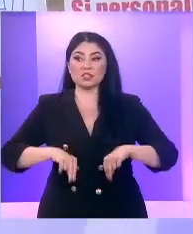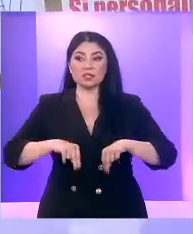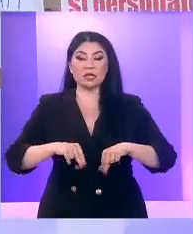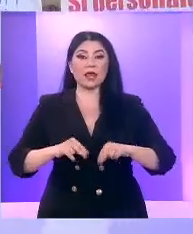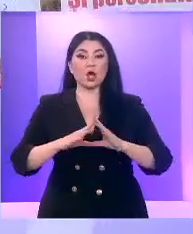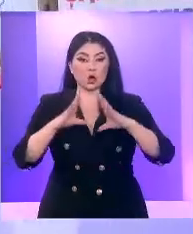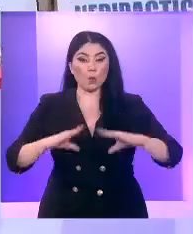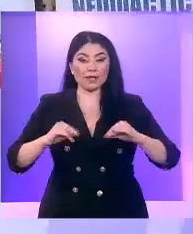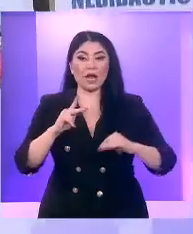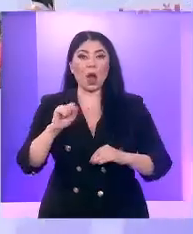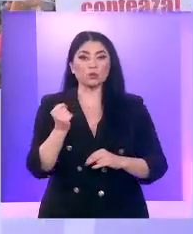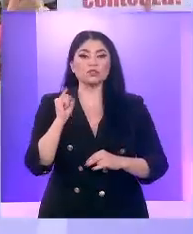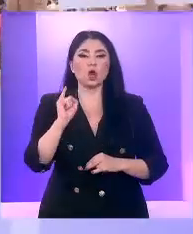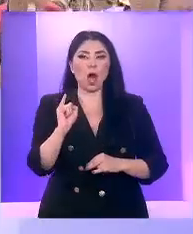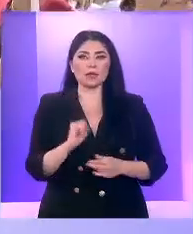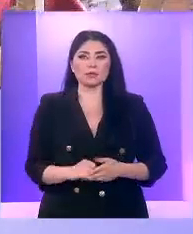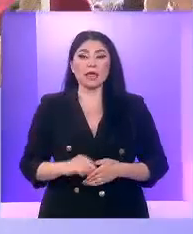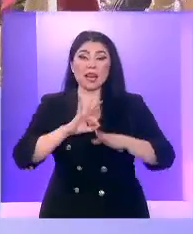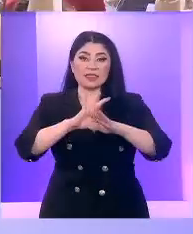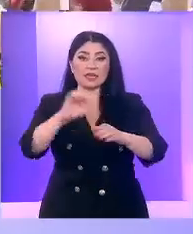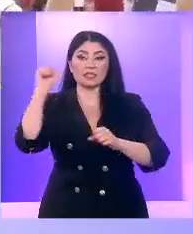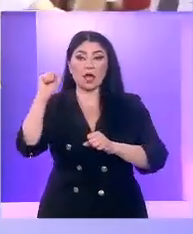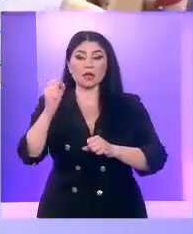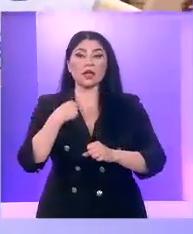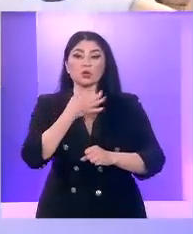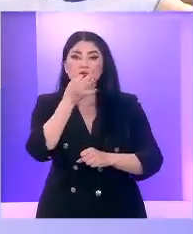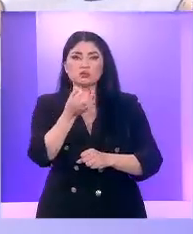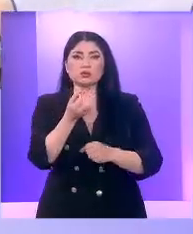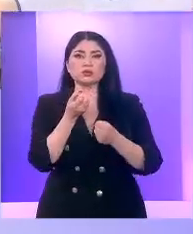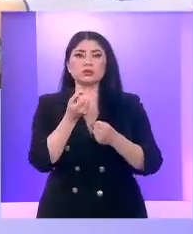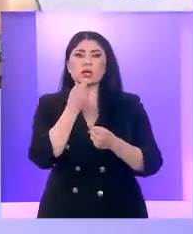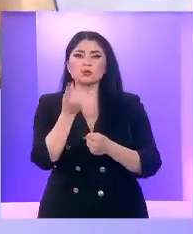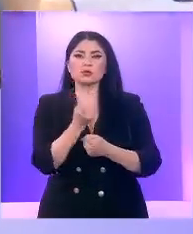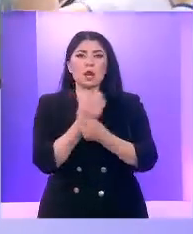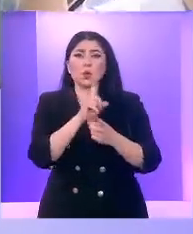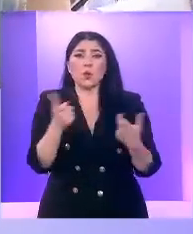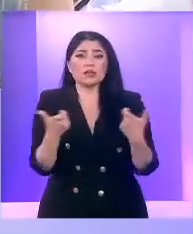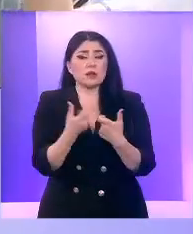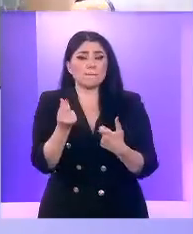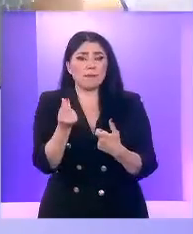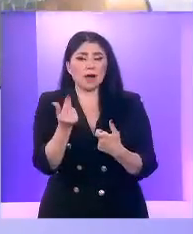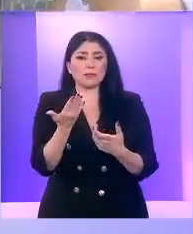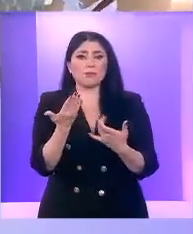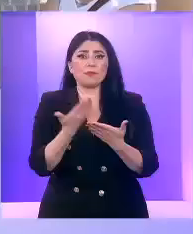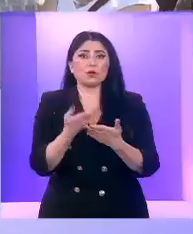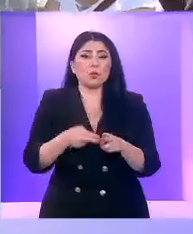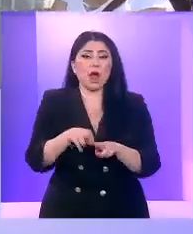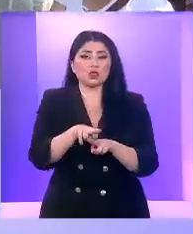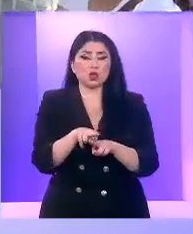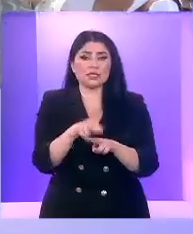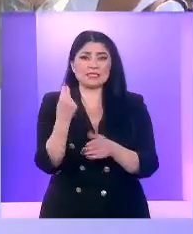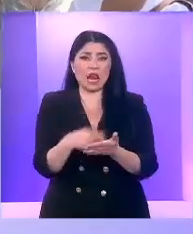Claus Iohannis, liderii sindicatelor au primit un răspuns foarte clar că nu există bani pentru aceste